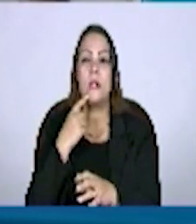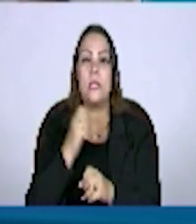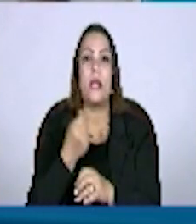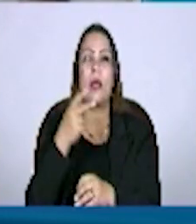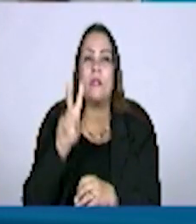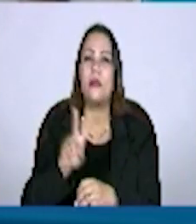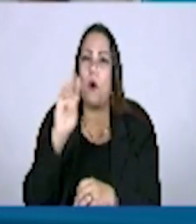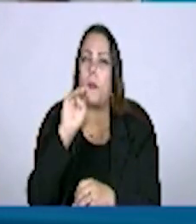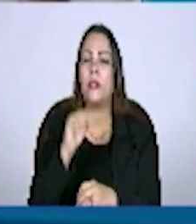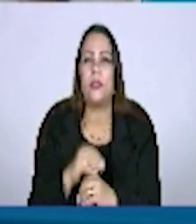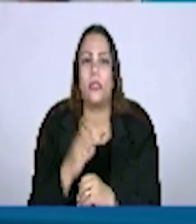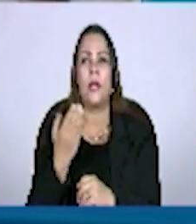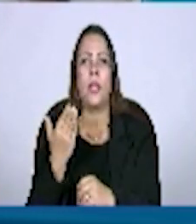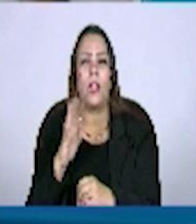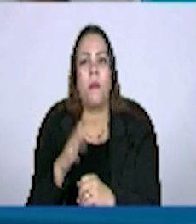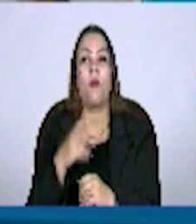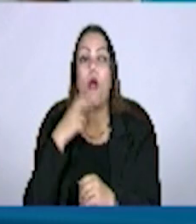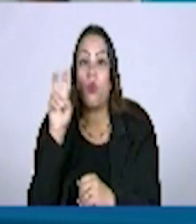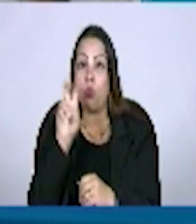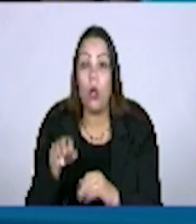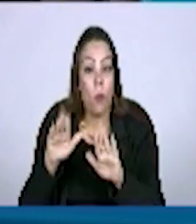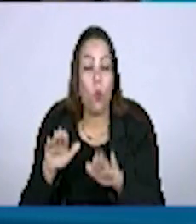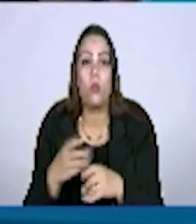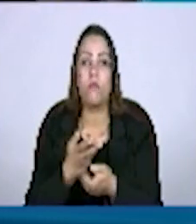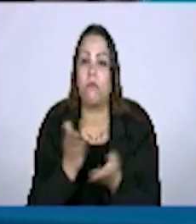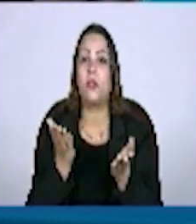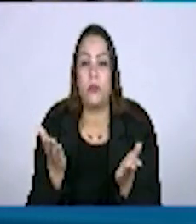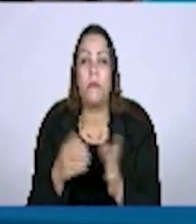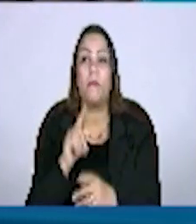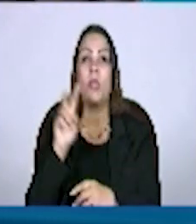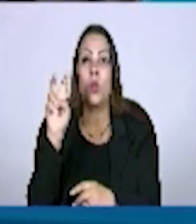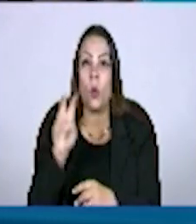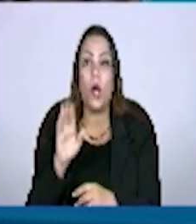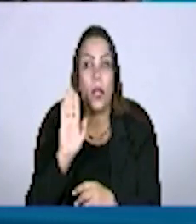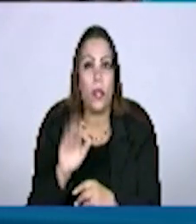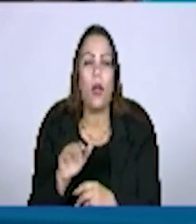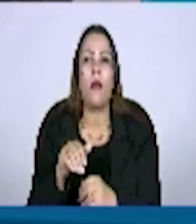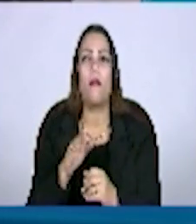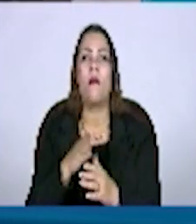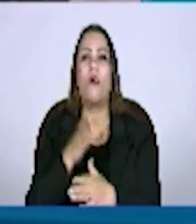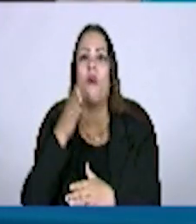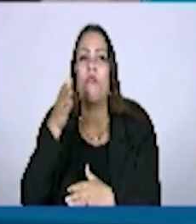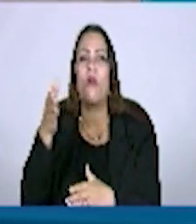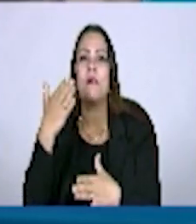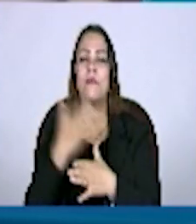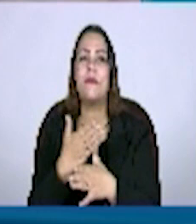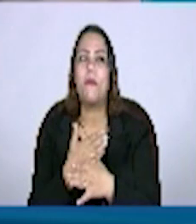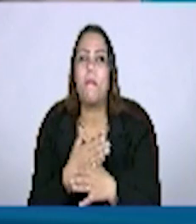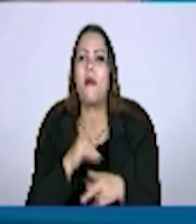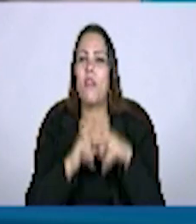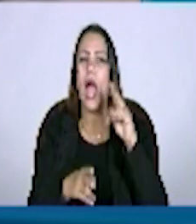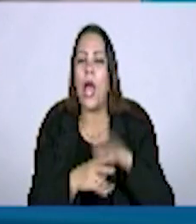ل 47 تقريبا يبقى اذا الدولار موجود ومتوفر فيقول لك ان الدولار ده متوجه للافراج على السلع اللي